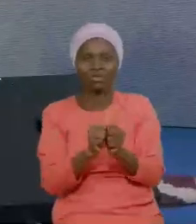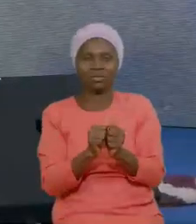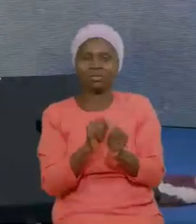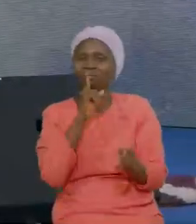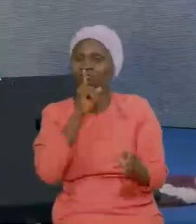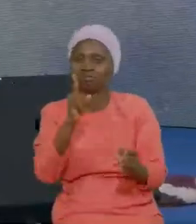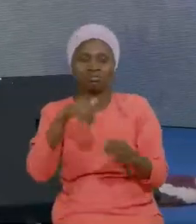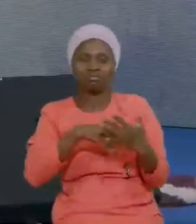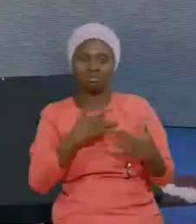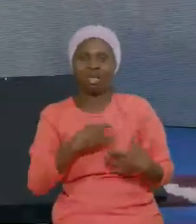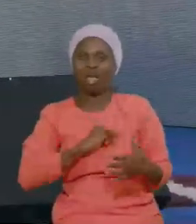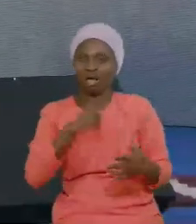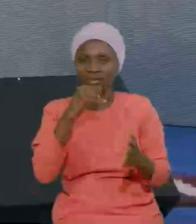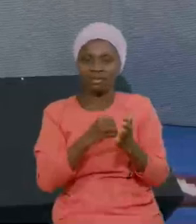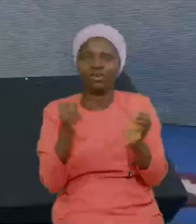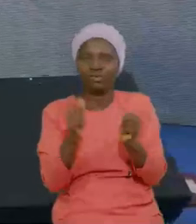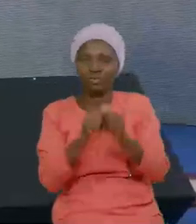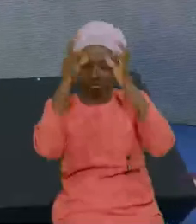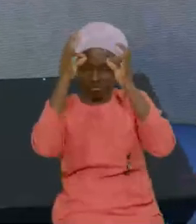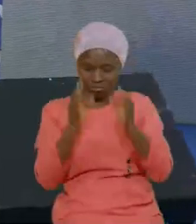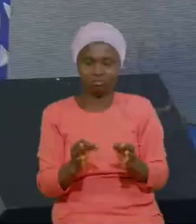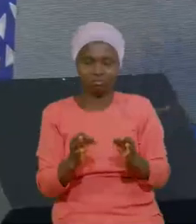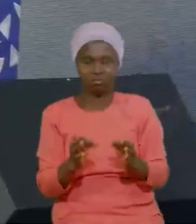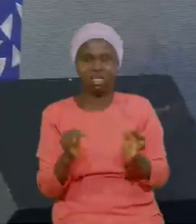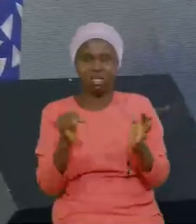Quand moi je dis,